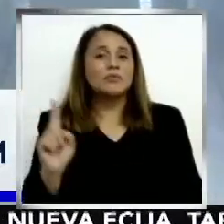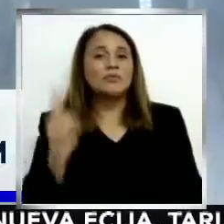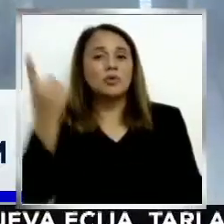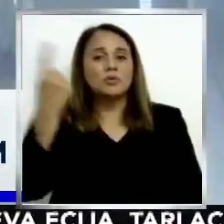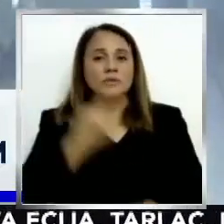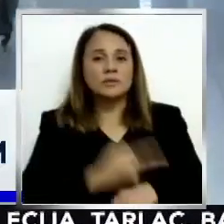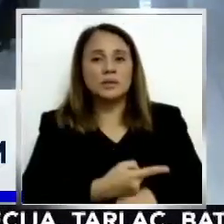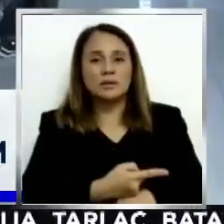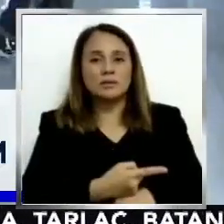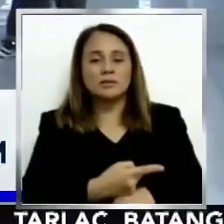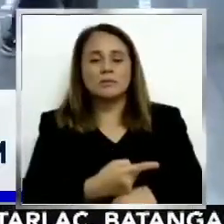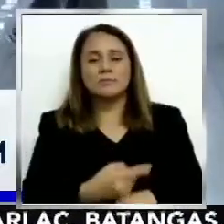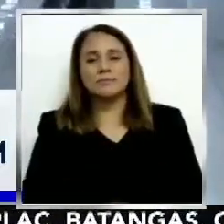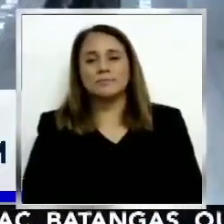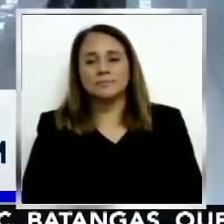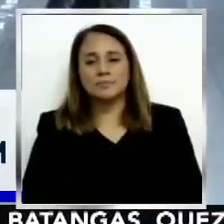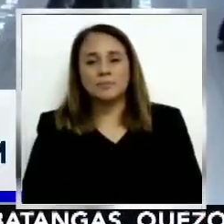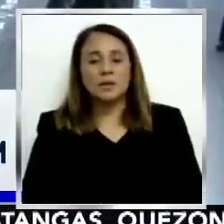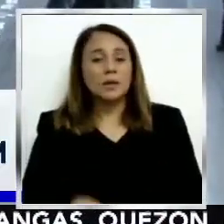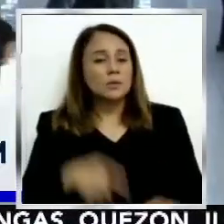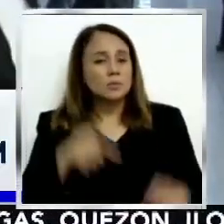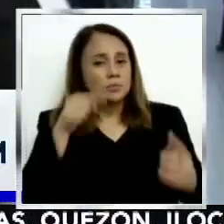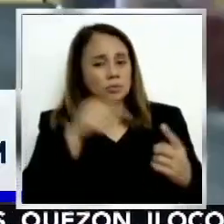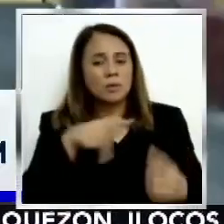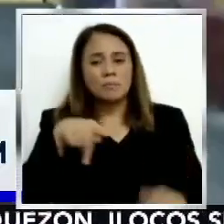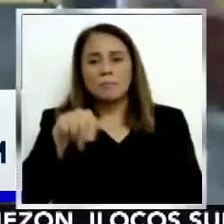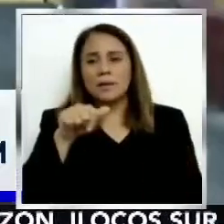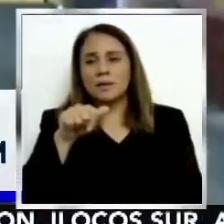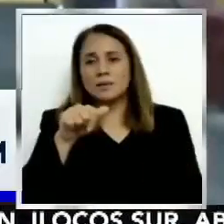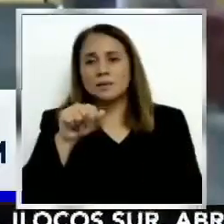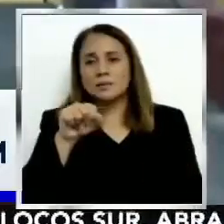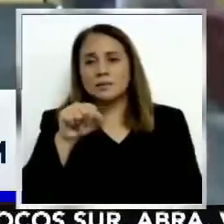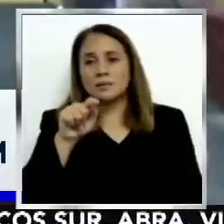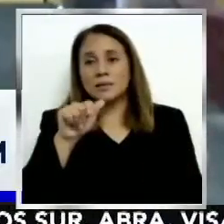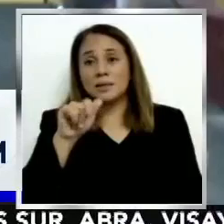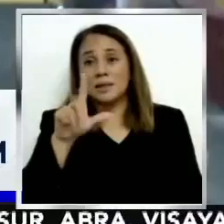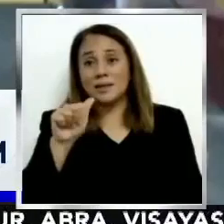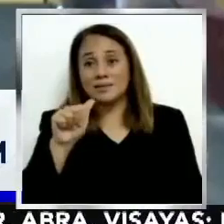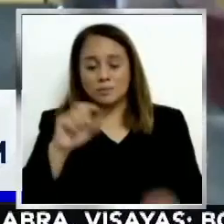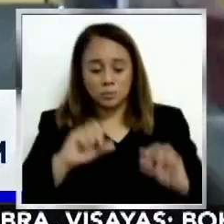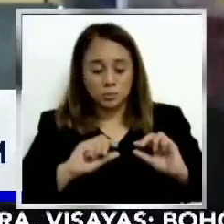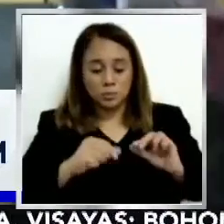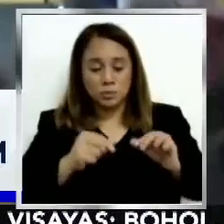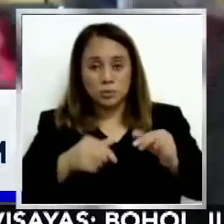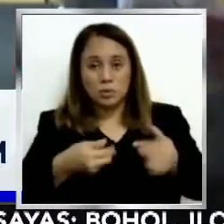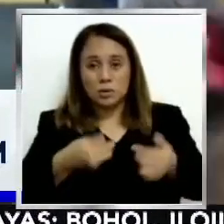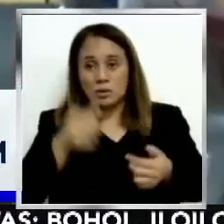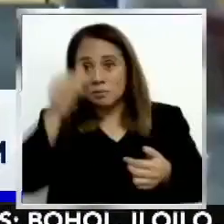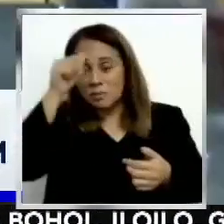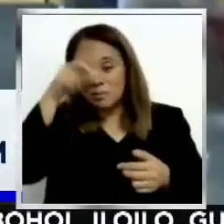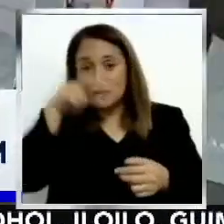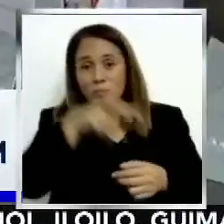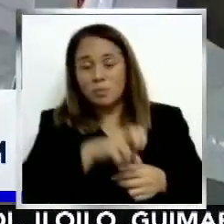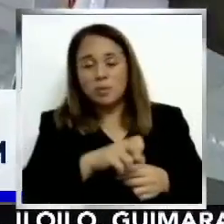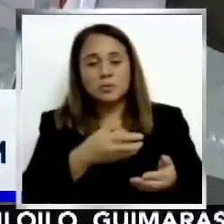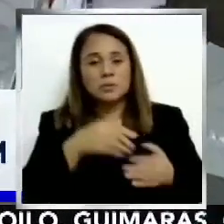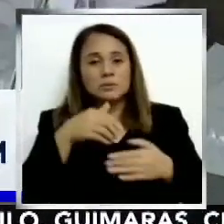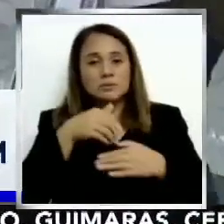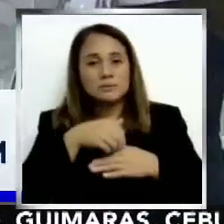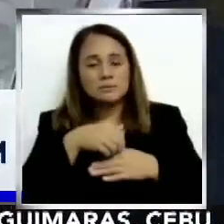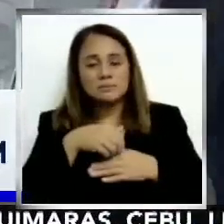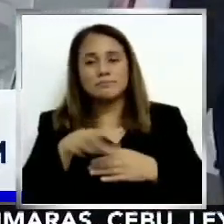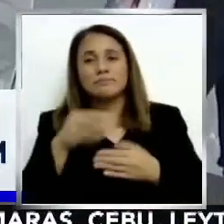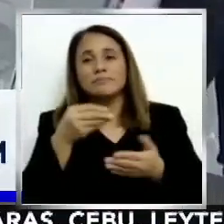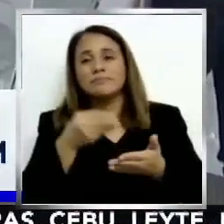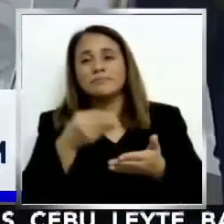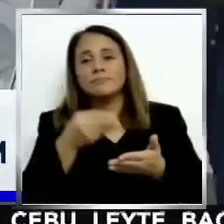Ang tinutukoy niyang pastillas ay ang pastilla scheme o yung nabistong pagpapadula sa mga kawanin ng immigration para mabilis